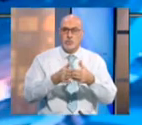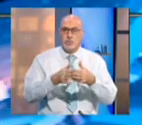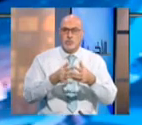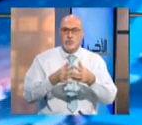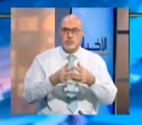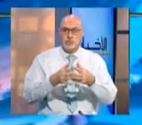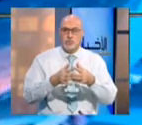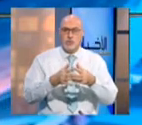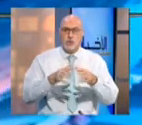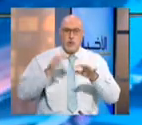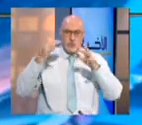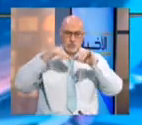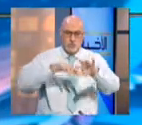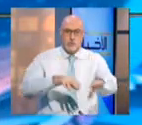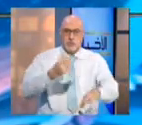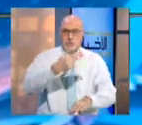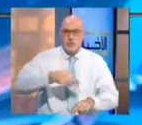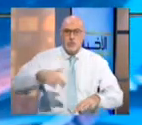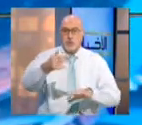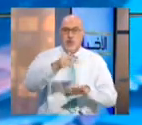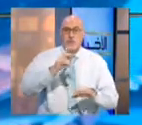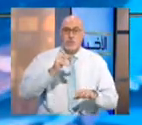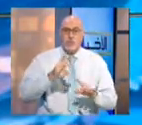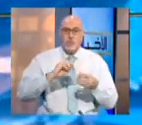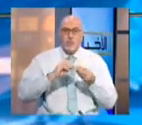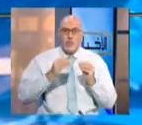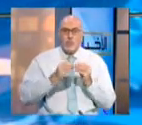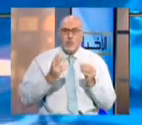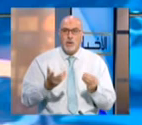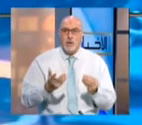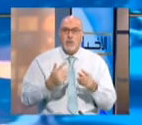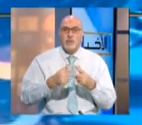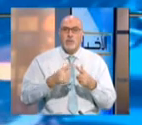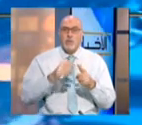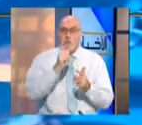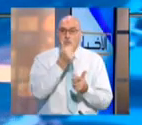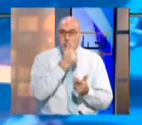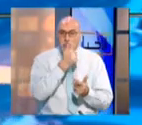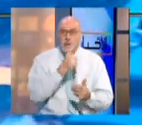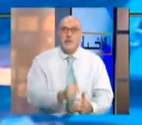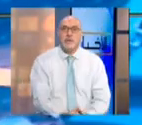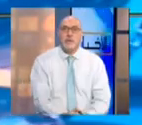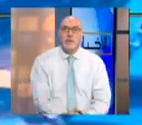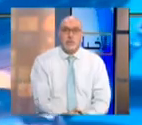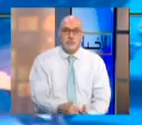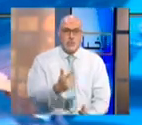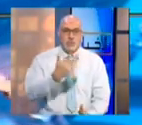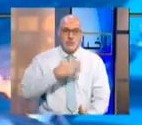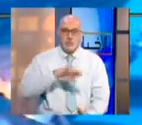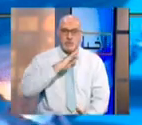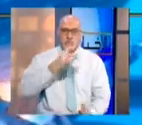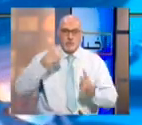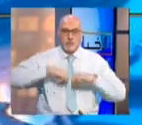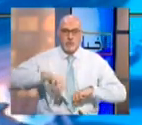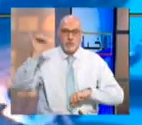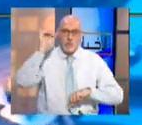المسيرة الوطنية احتجاجا على سياسة تفقير الشعب وتكميم الأفواه. في ظل إنكار المسؤولين مسؤولين